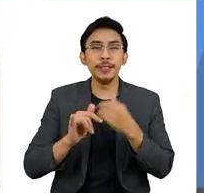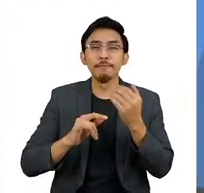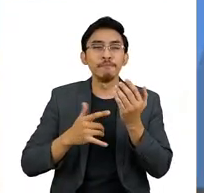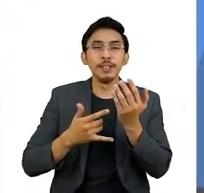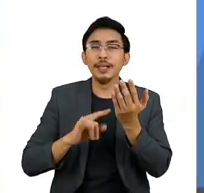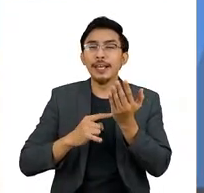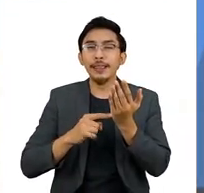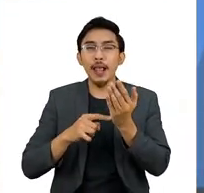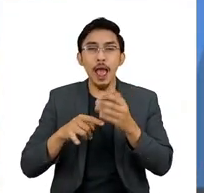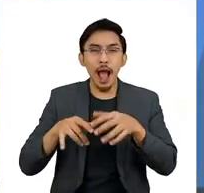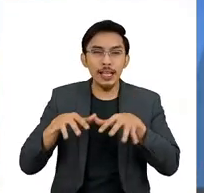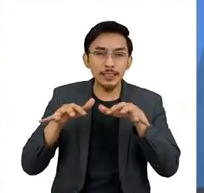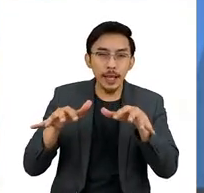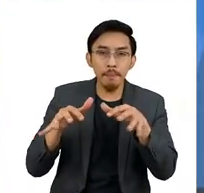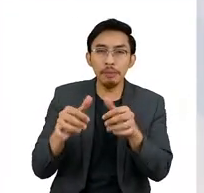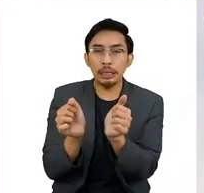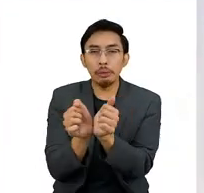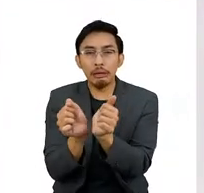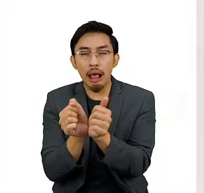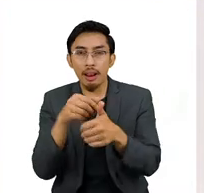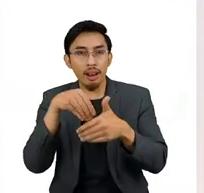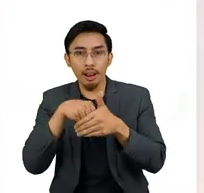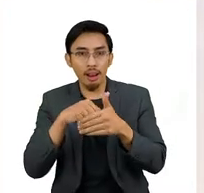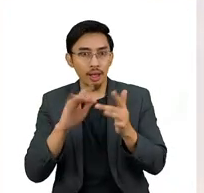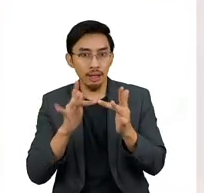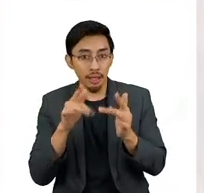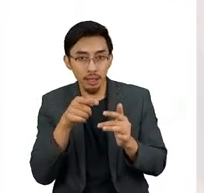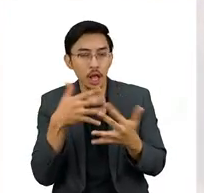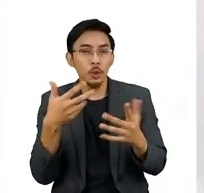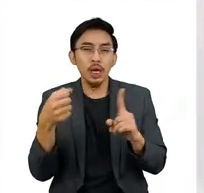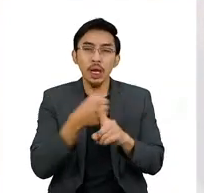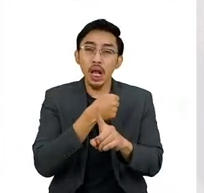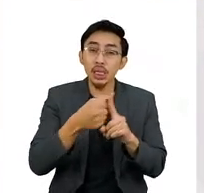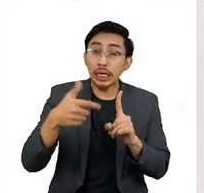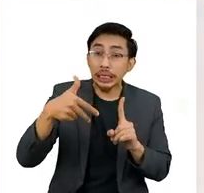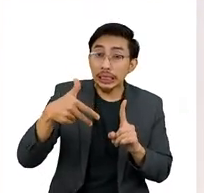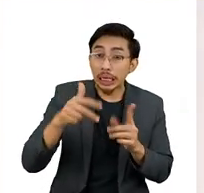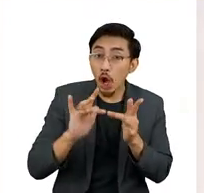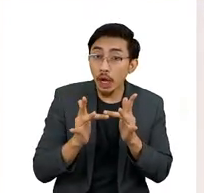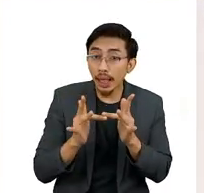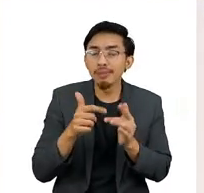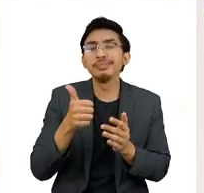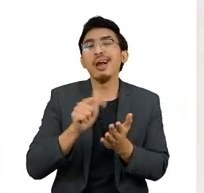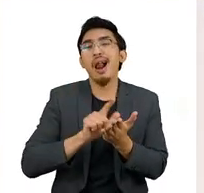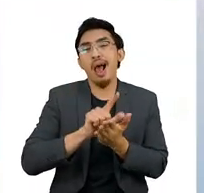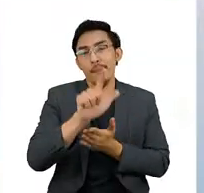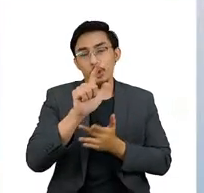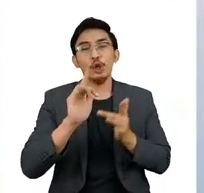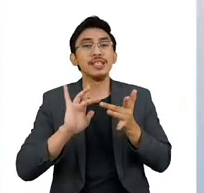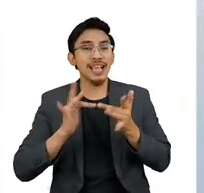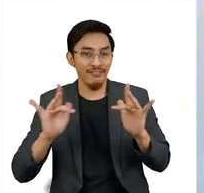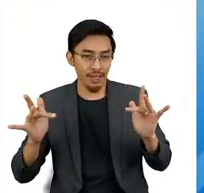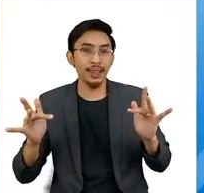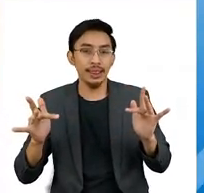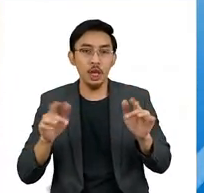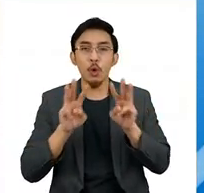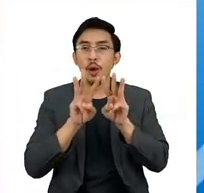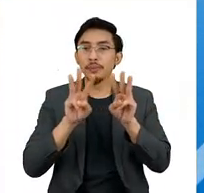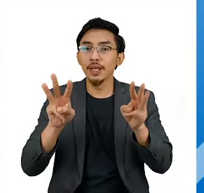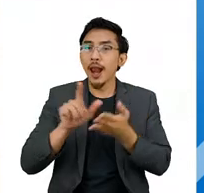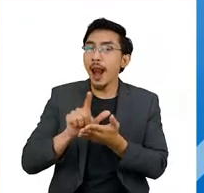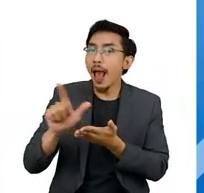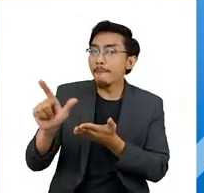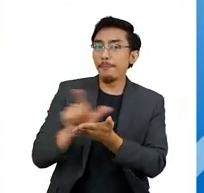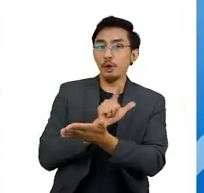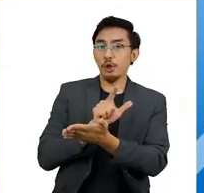digital kriminalisasi di ranah digital atau kekerasan berbasis gender online bisa loh dilaporkan ke save net melalui web